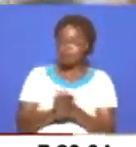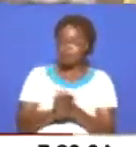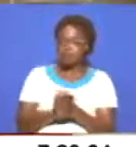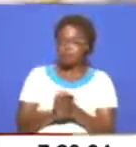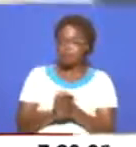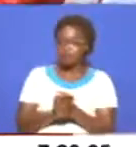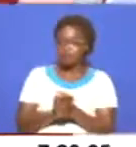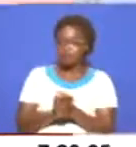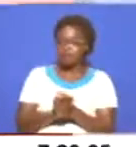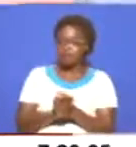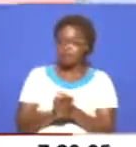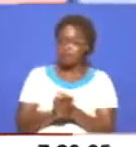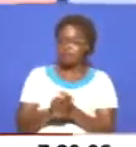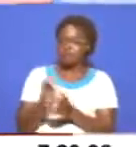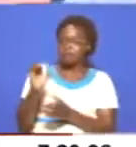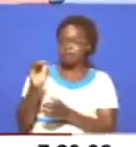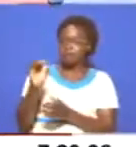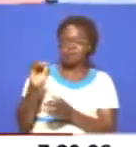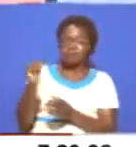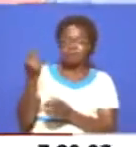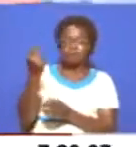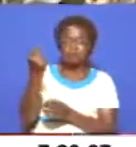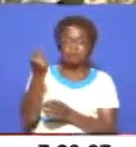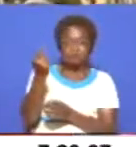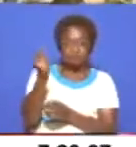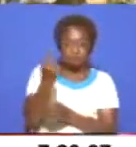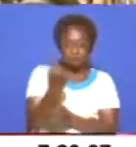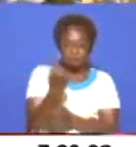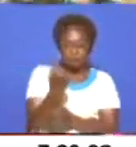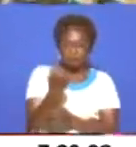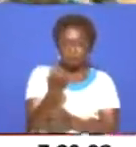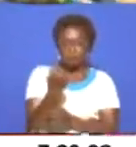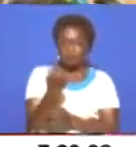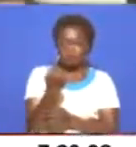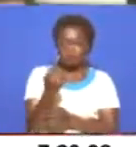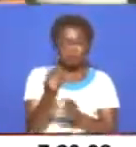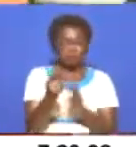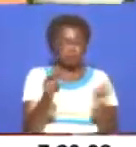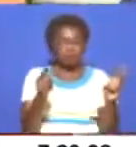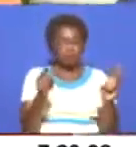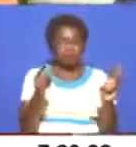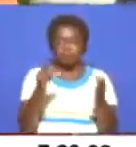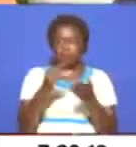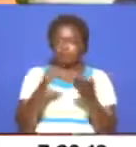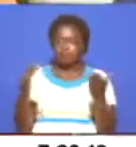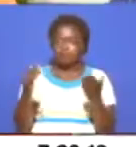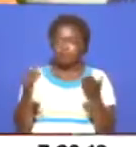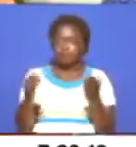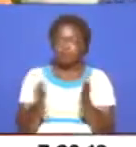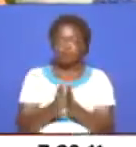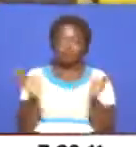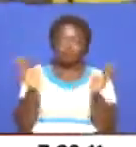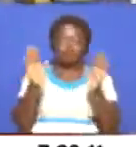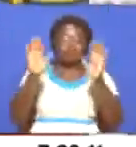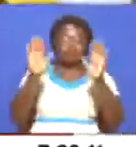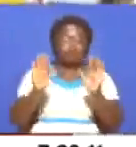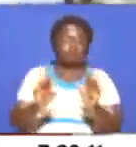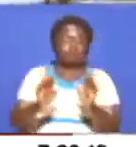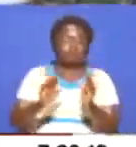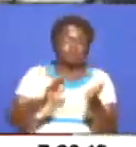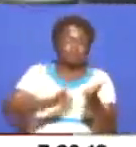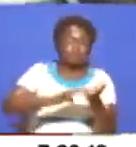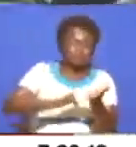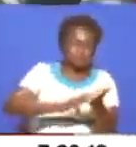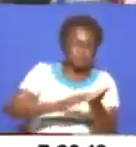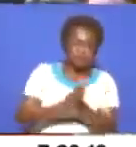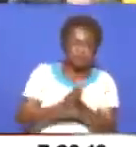Muungano wa Kenya Kwanza umeendeleza kampeni zake katika eneo la magharibi mwa nchi kwa kuandaa mikutano ya hadhara katika miji ya Malaba na Nambale na